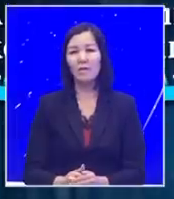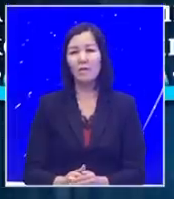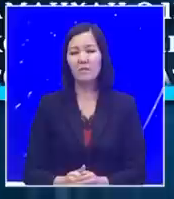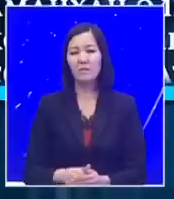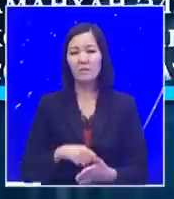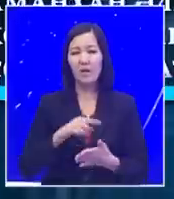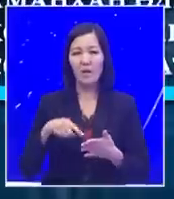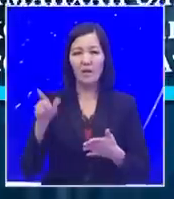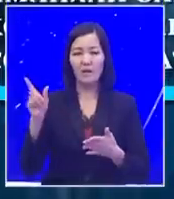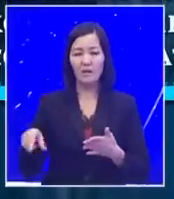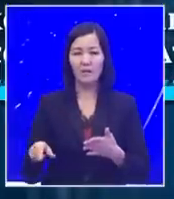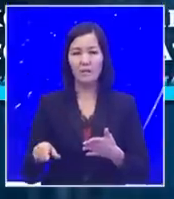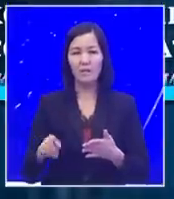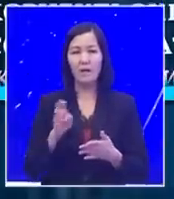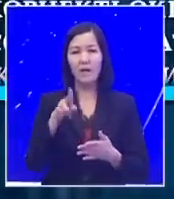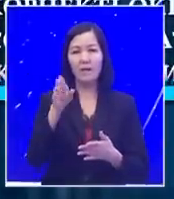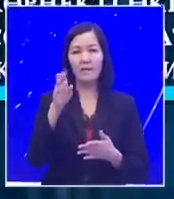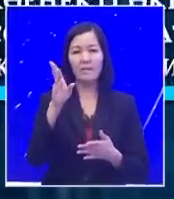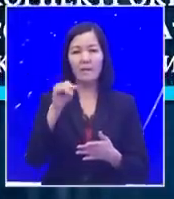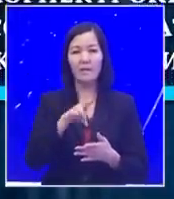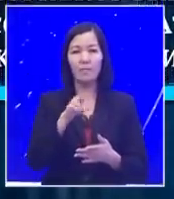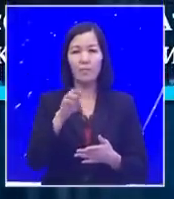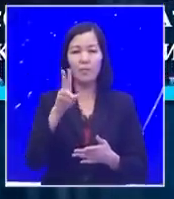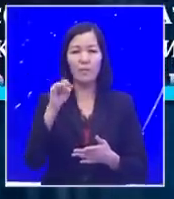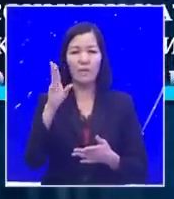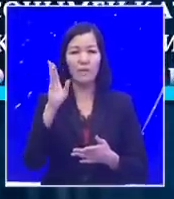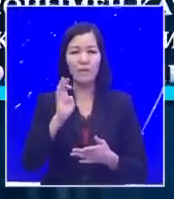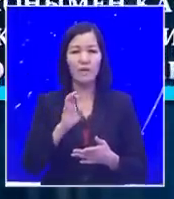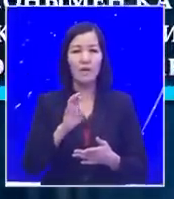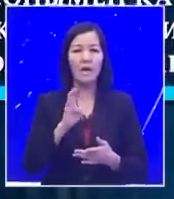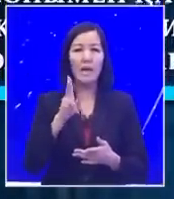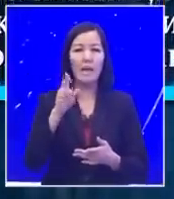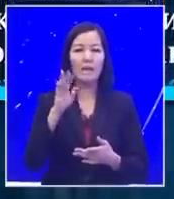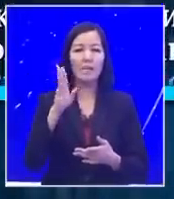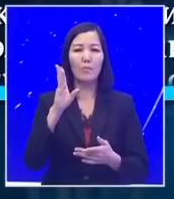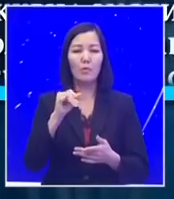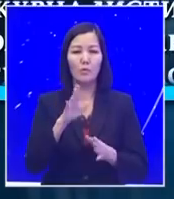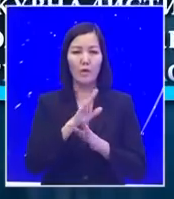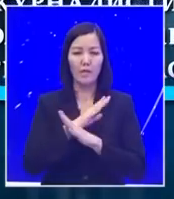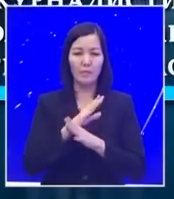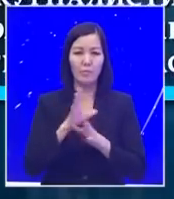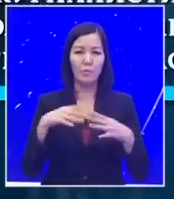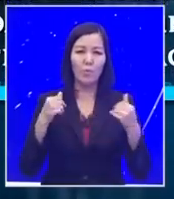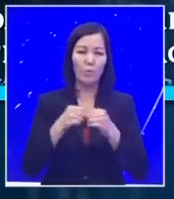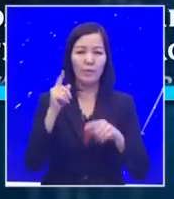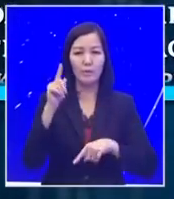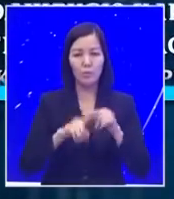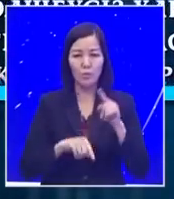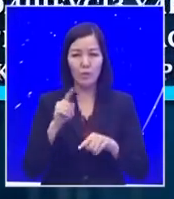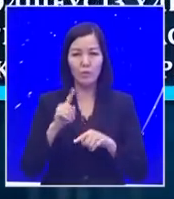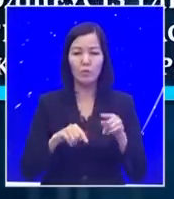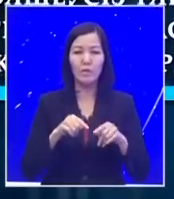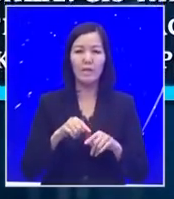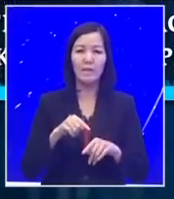Ақын, сыншы, әдебиетші, публицист Аманхан Әлімнің қайтыс болуына байланысты оның отбасы мен туған туыстарының